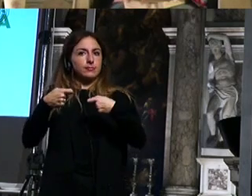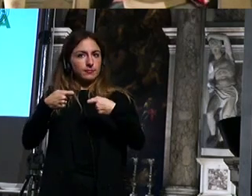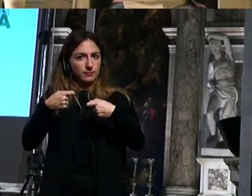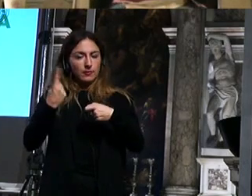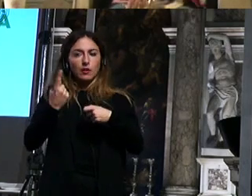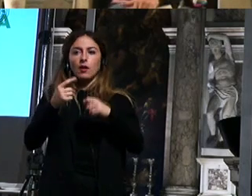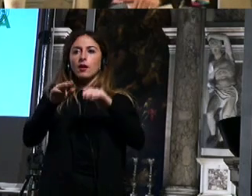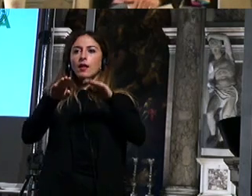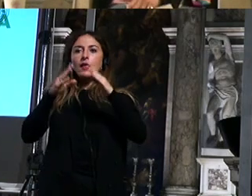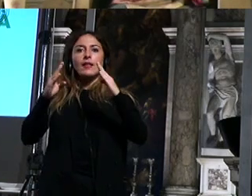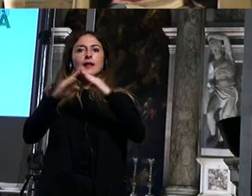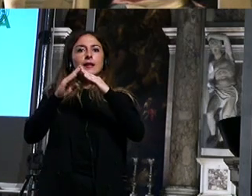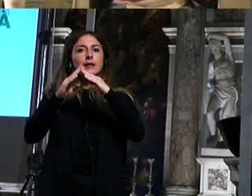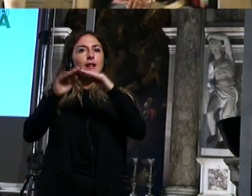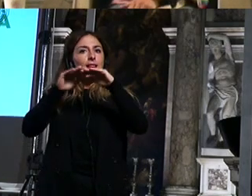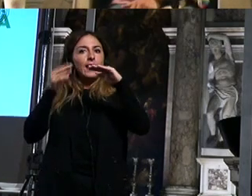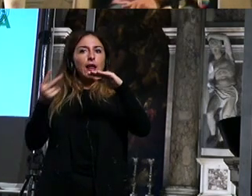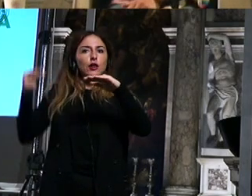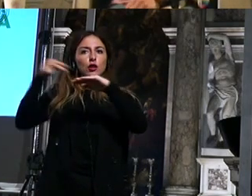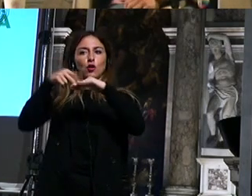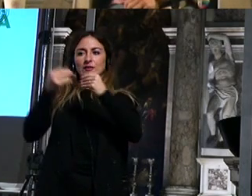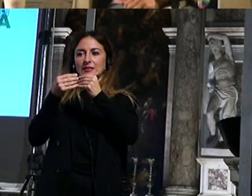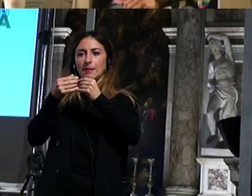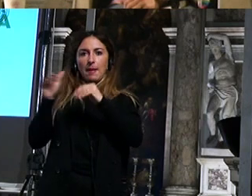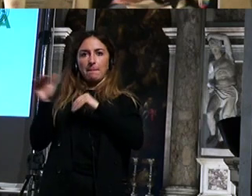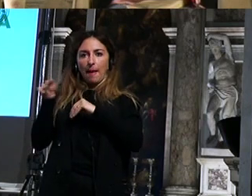sul tetto con questo bambino,